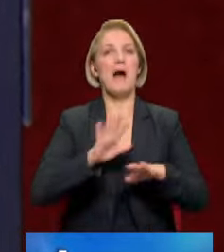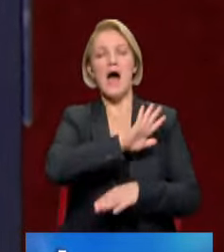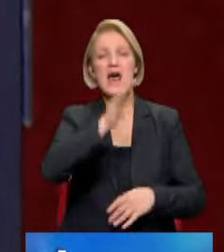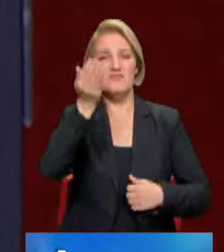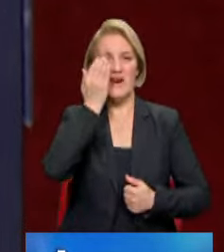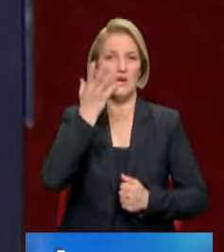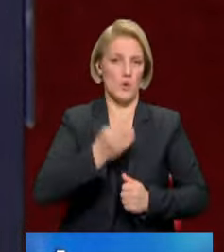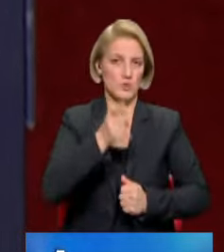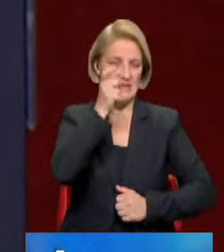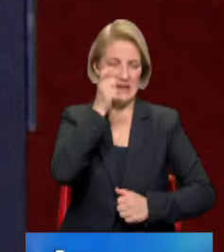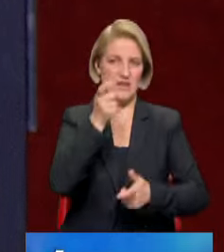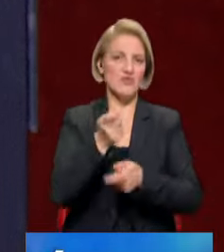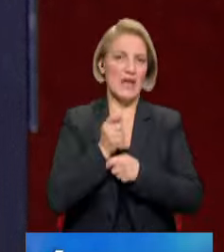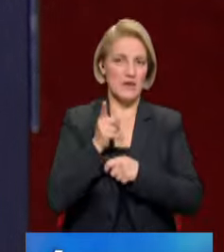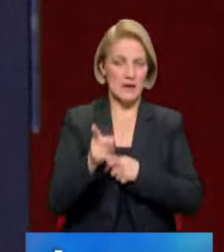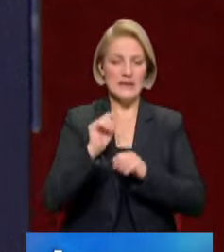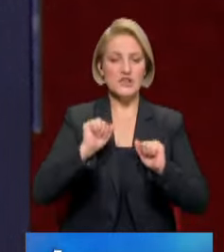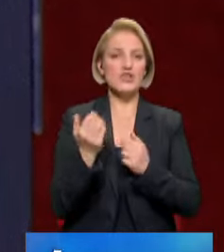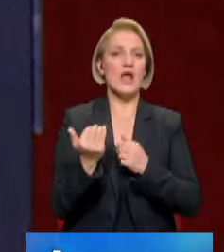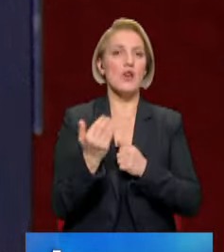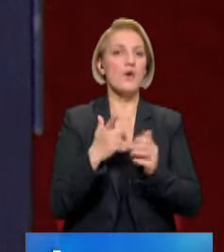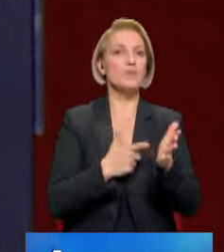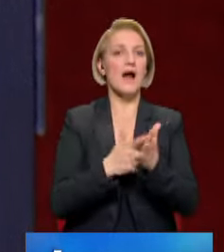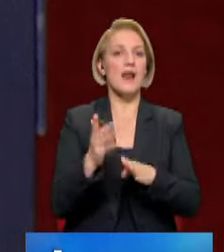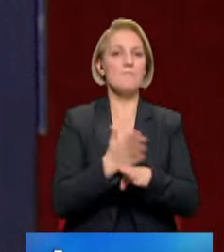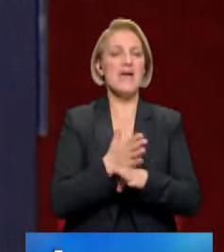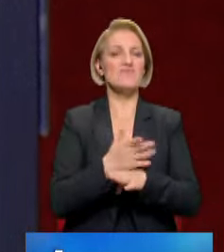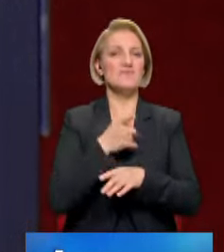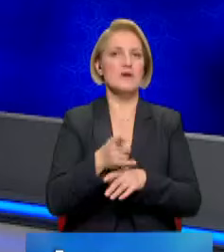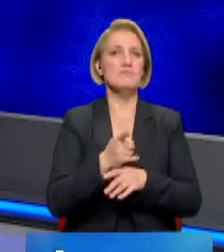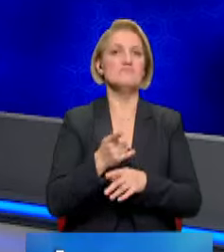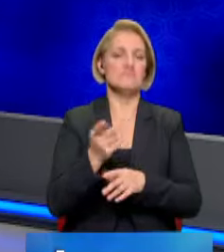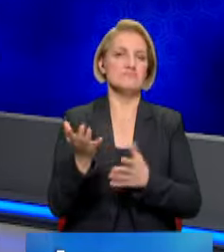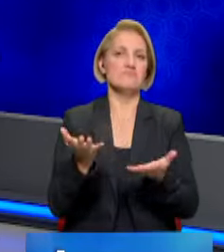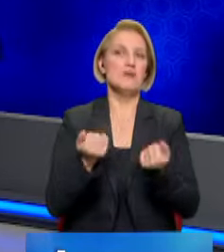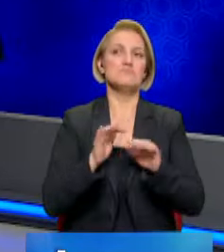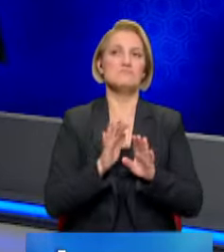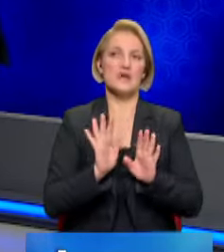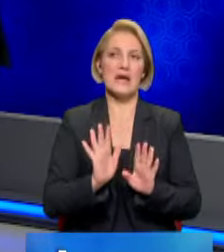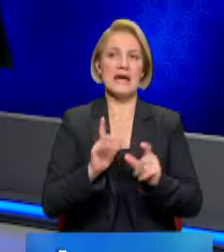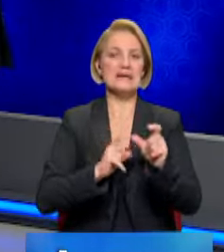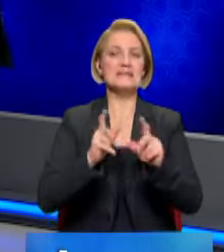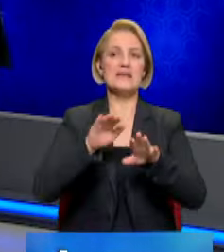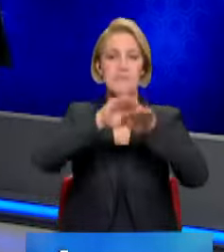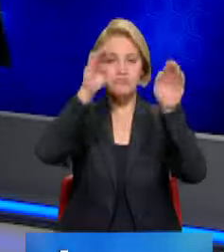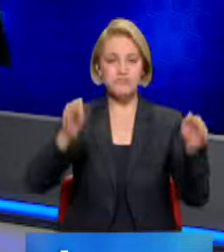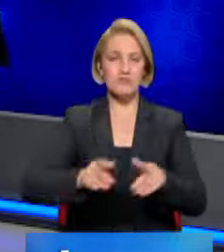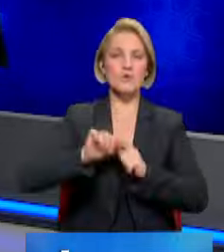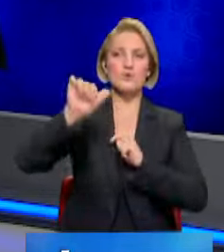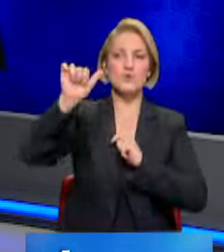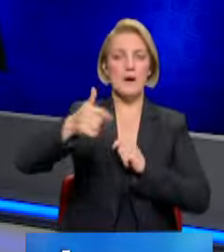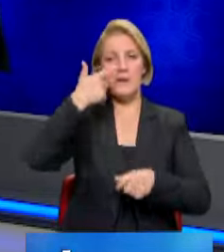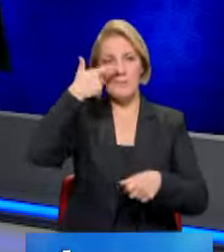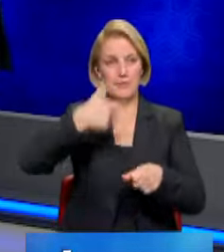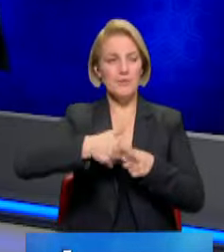fakir hale geldiğine dikkat çeken Erişen, kış geliyor ve tarla meyve sebzesi artık seralardan alınacak. Ama seralar uzakta ve yakıt masrafı